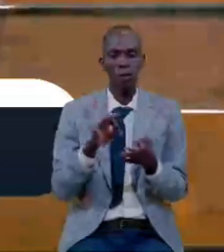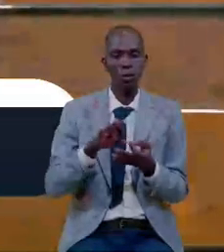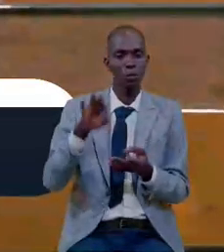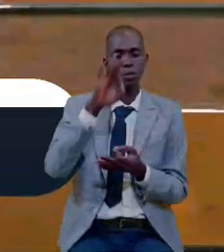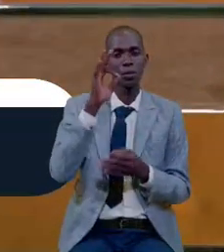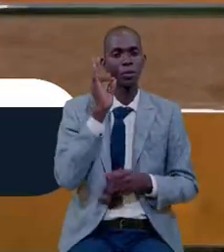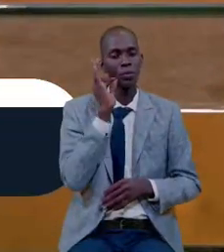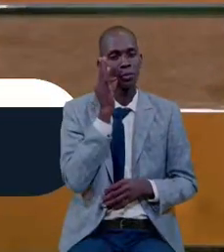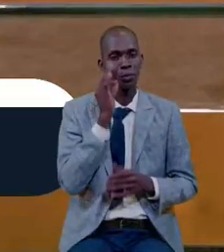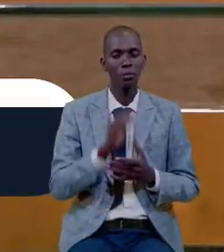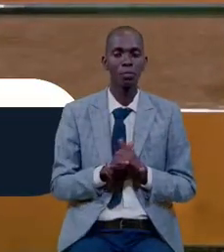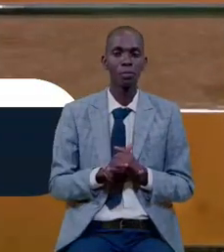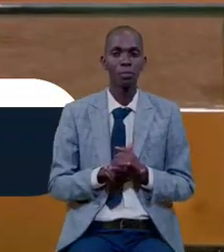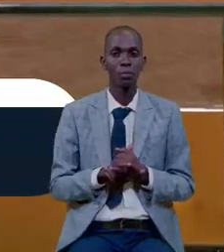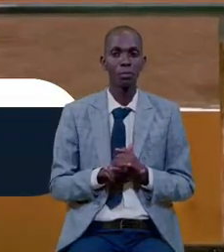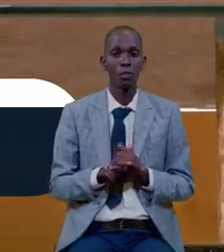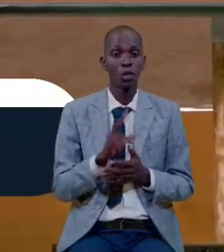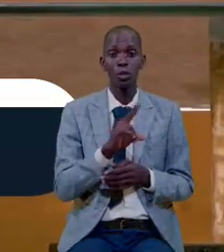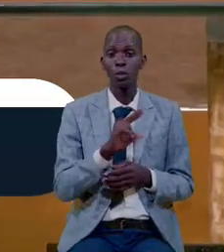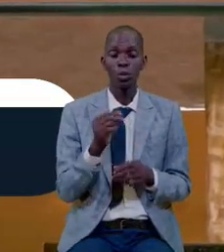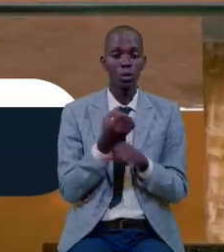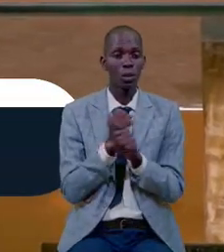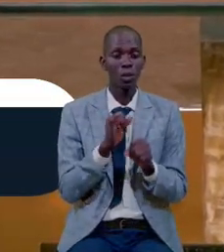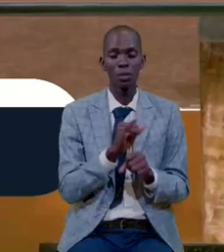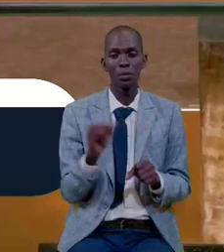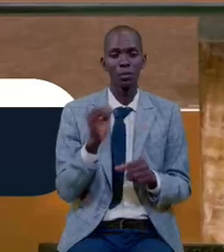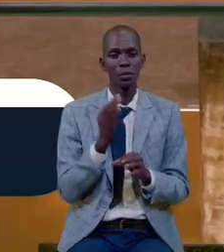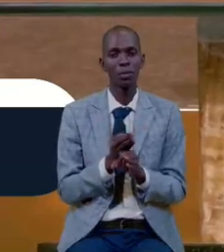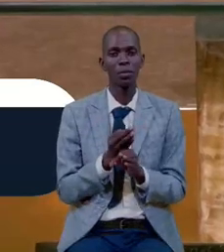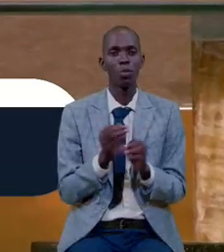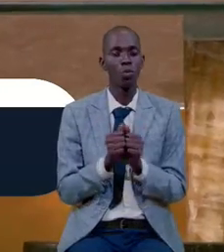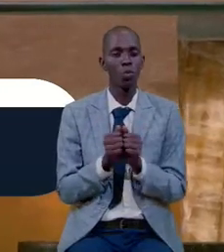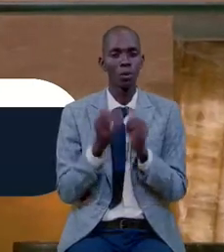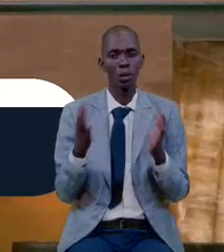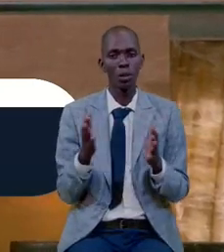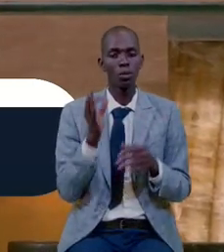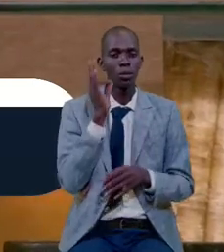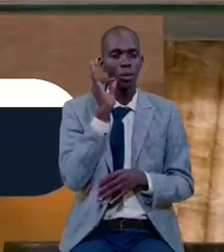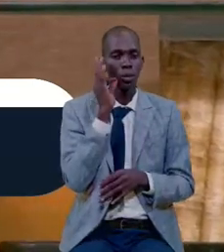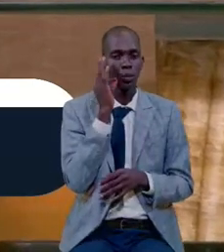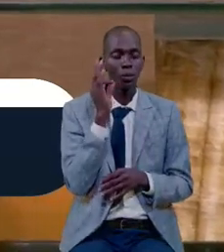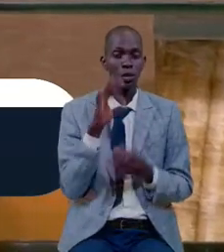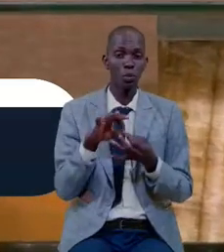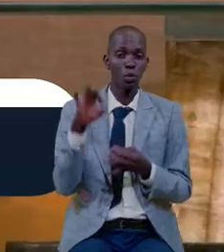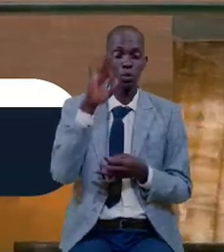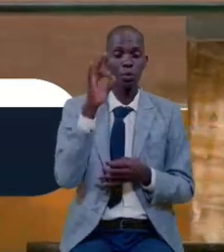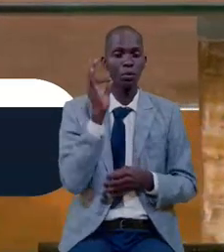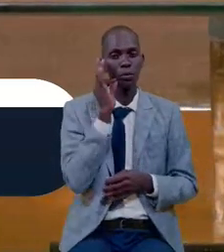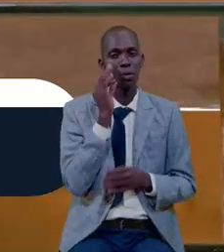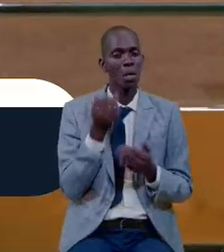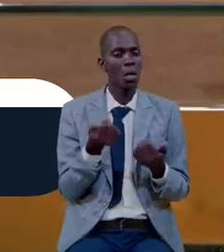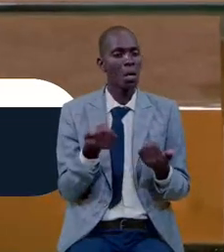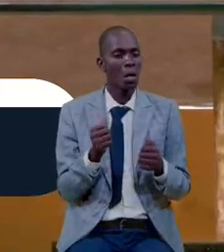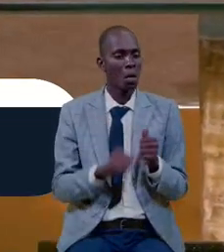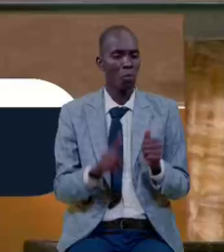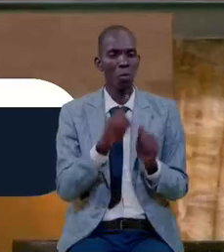fruit spirituel. Pas de foi salvatrice sont de